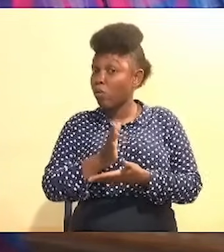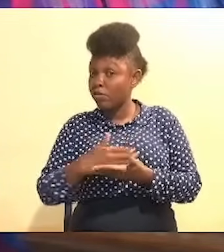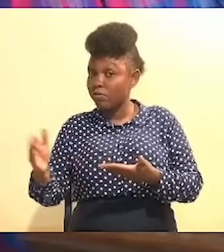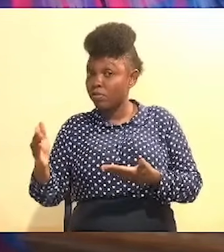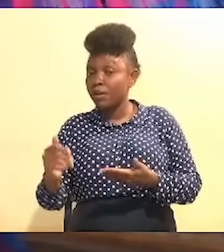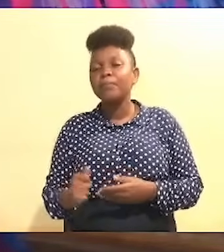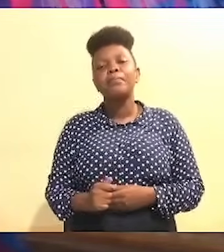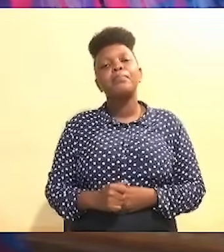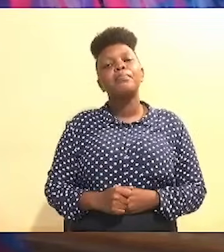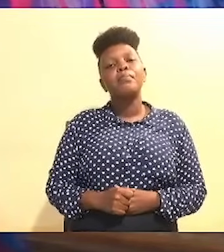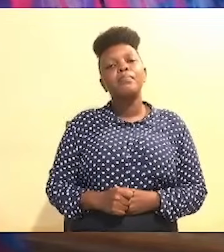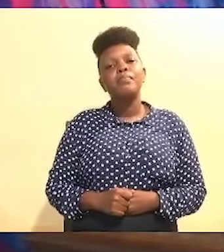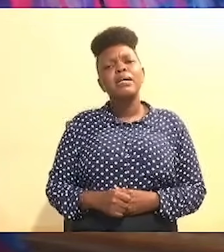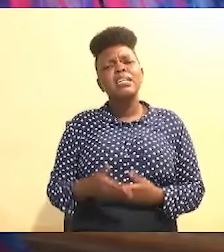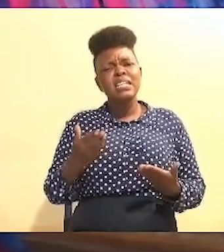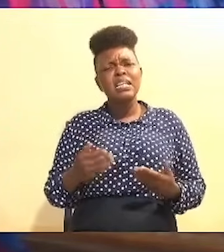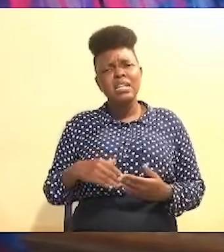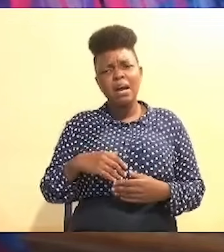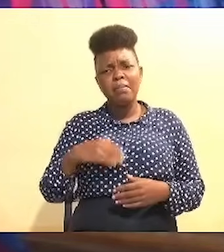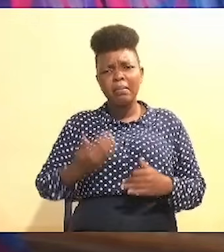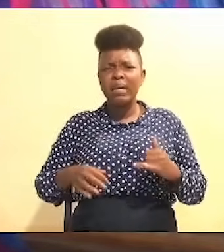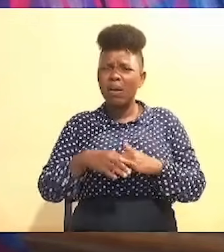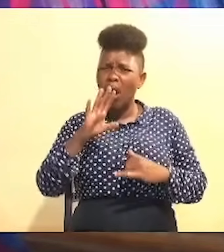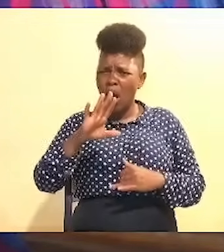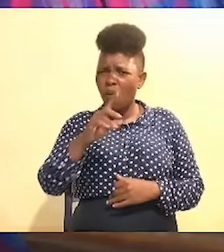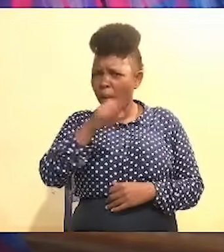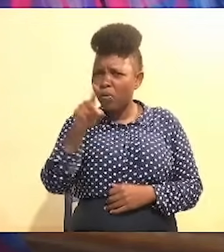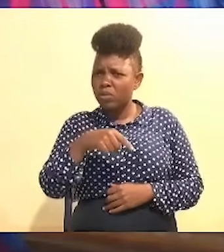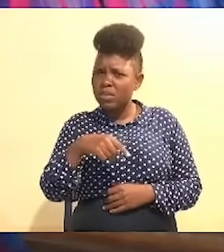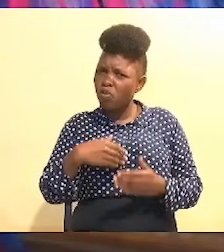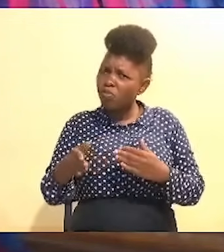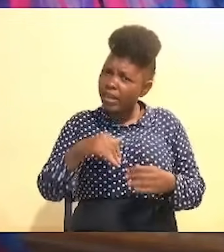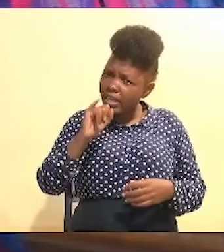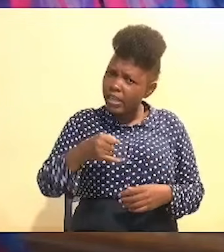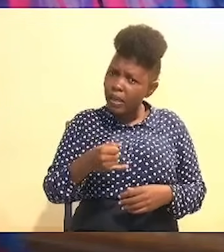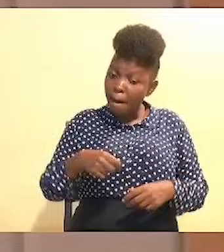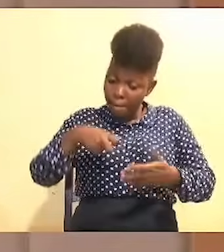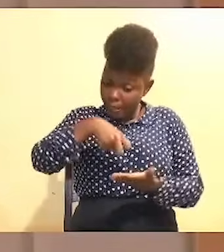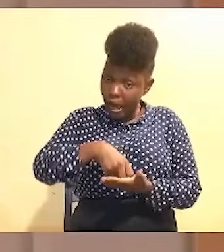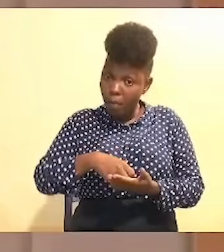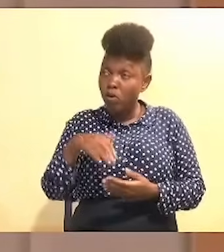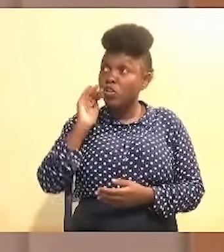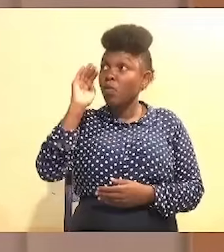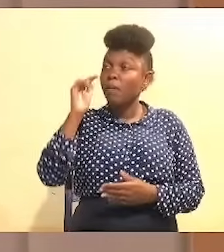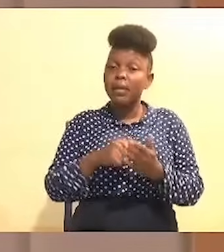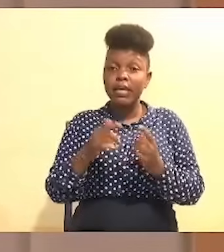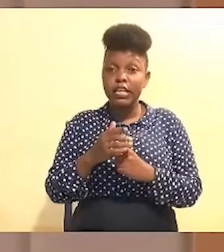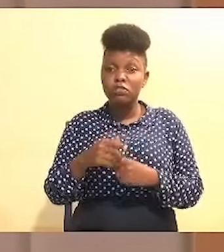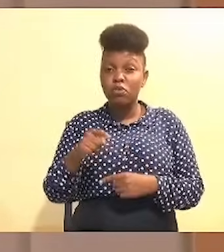Kwa sababu kuna mtu anaitazama mchungaji, sasa kama nilishakosea hiyo, piga magoti mwambie Yesu, Yesu ataifuta.